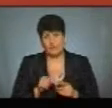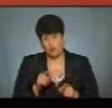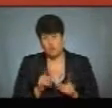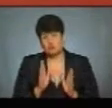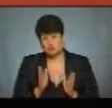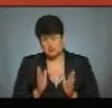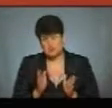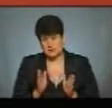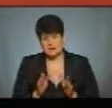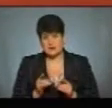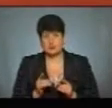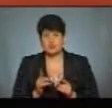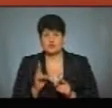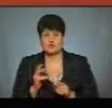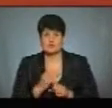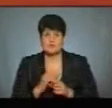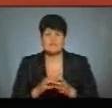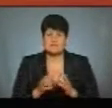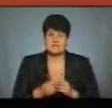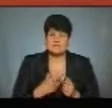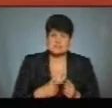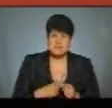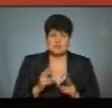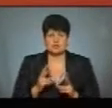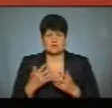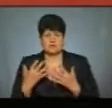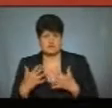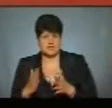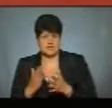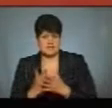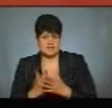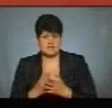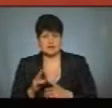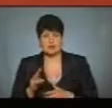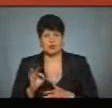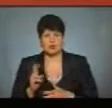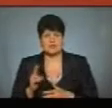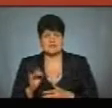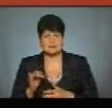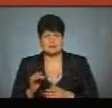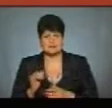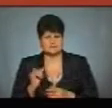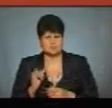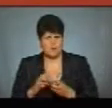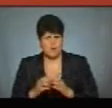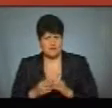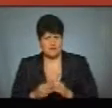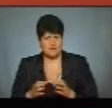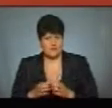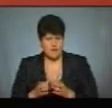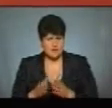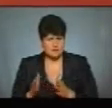воно буде, тому що, відповідно, хтось зробить там певні висновки для себе, хтось, можливо, вже є так званим токсичним для певних політичних